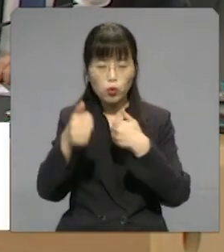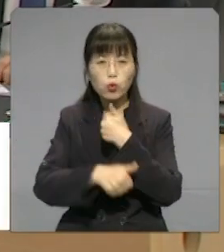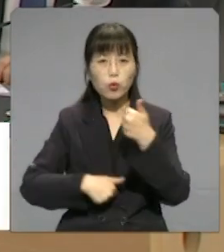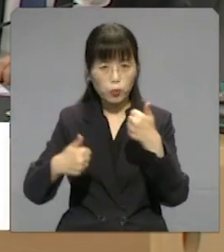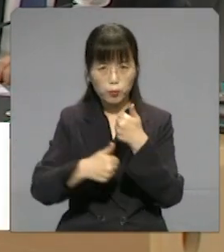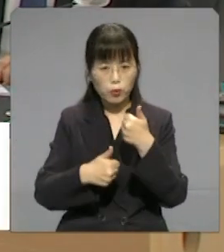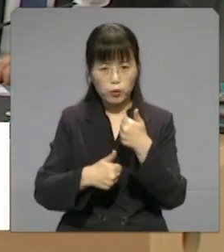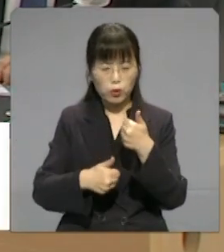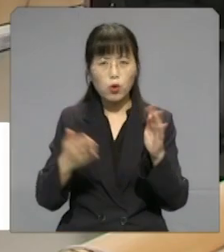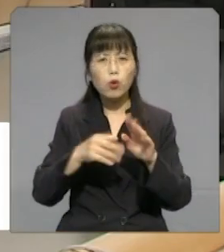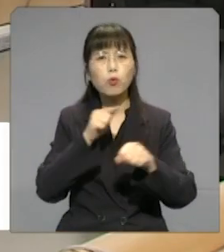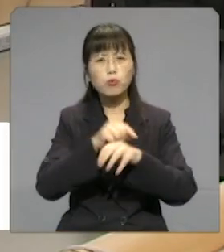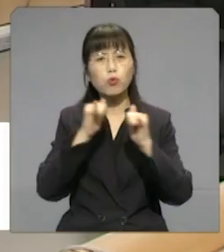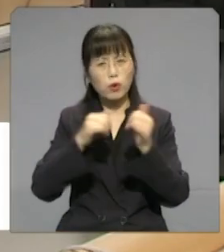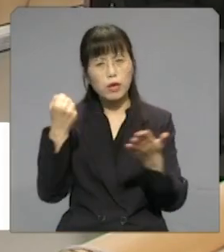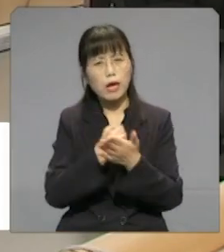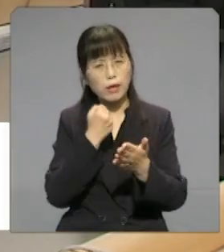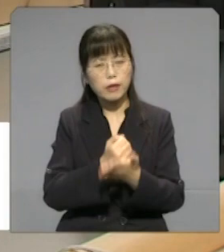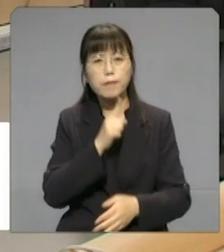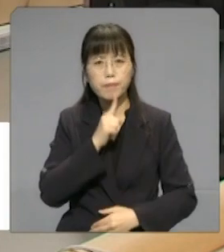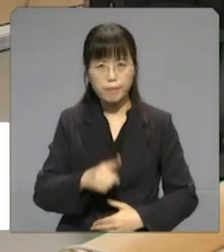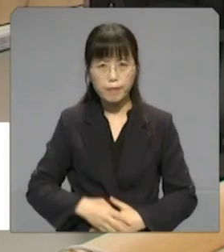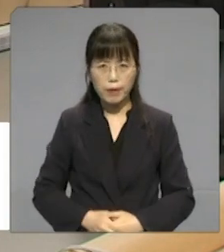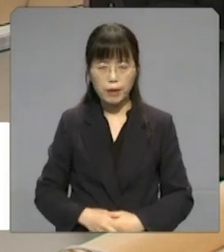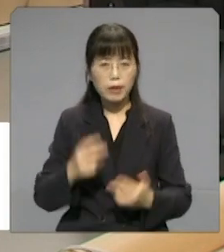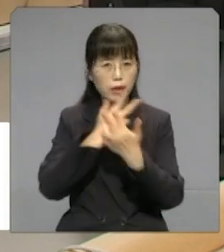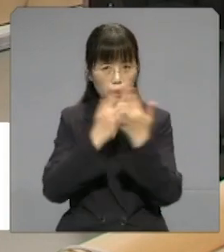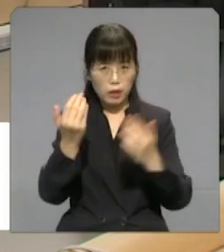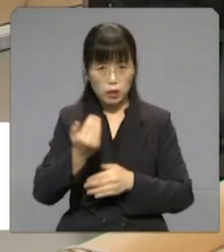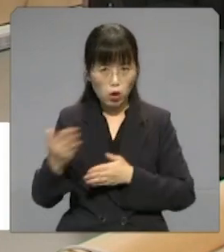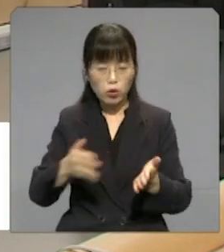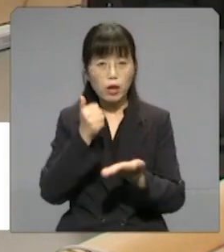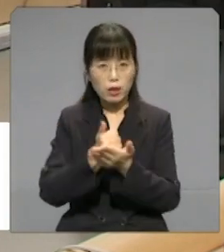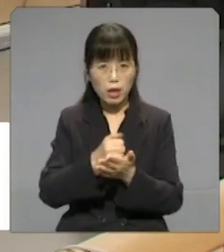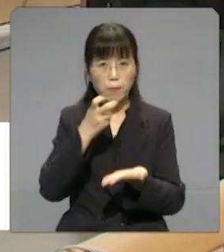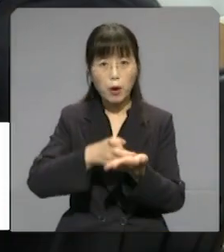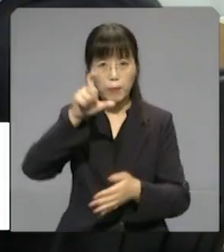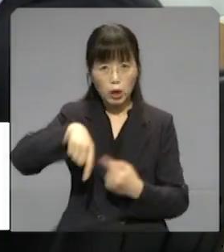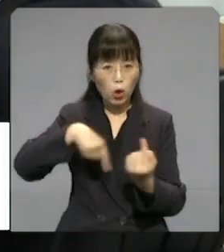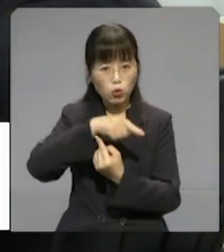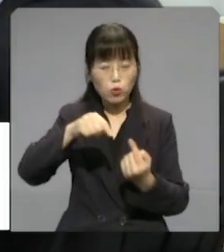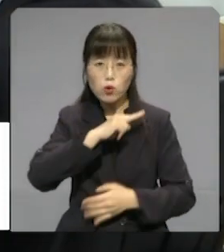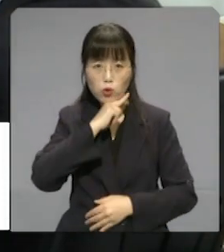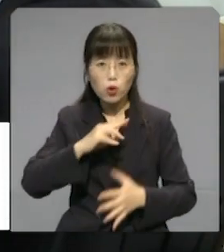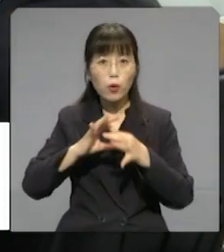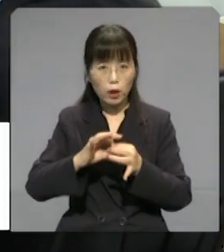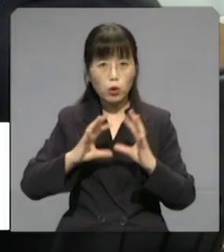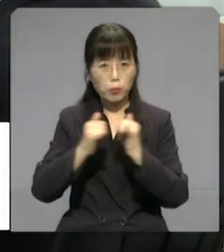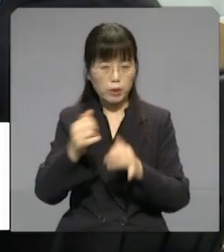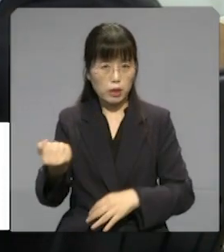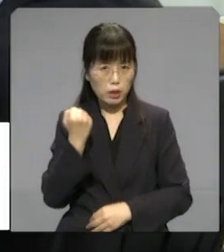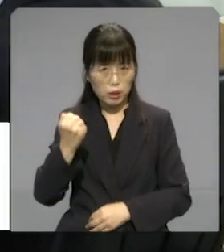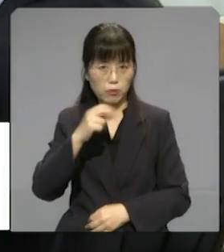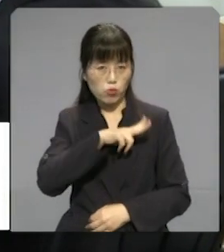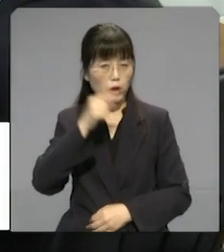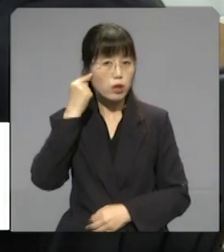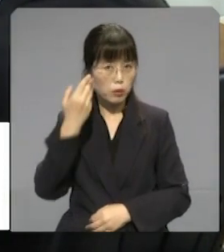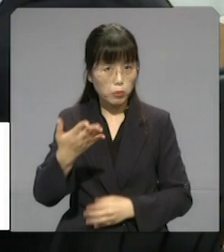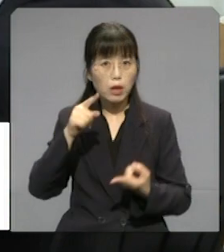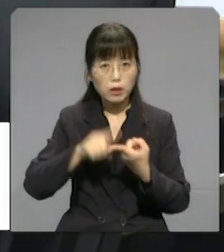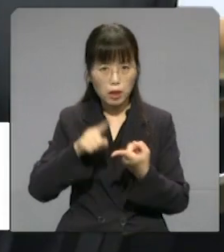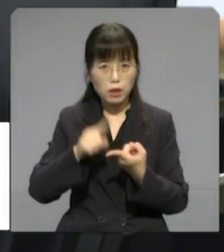공무원들이 안쓰럽다고 말했습니다 이재명 전지사 시절 법인카드 유용 의혹관련 민의 힘 의원들의 질문에